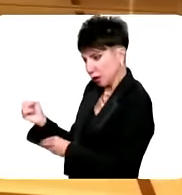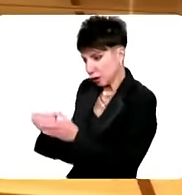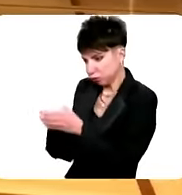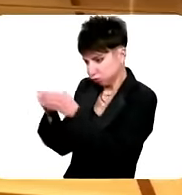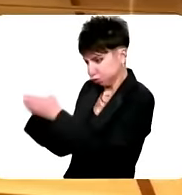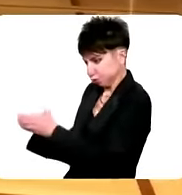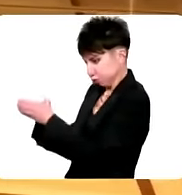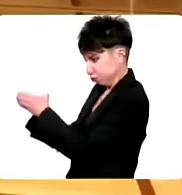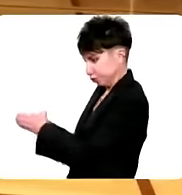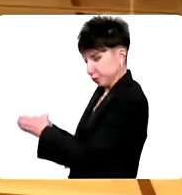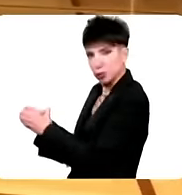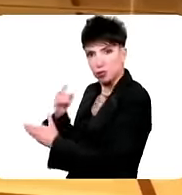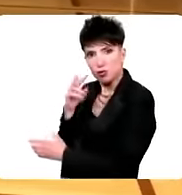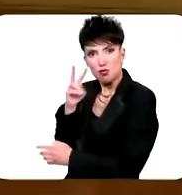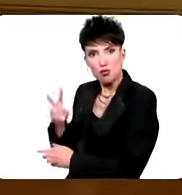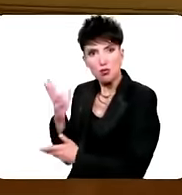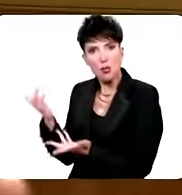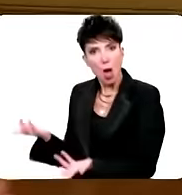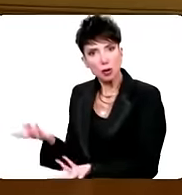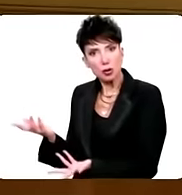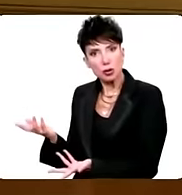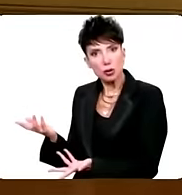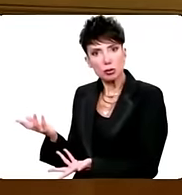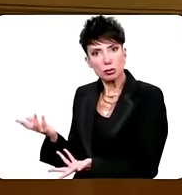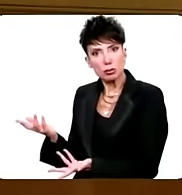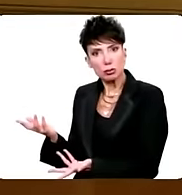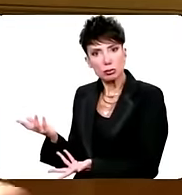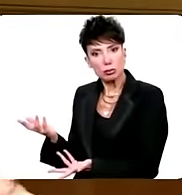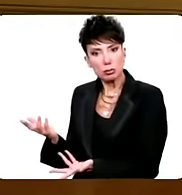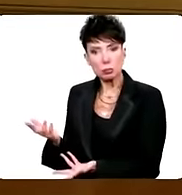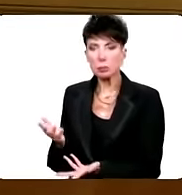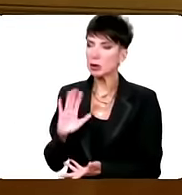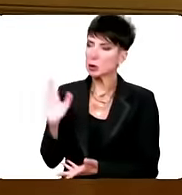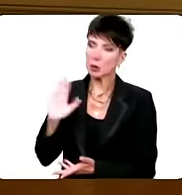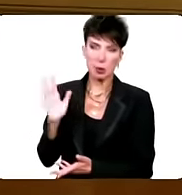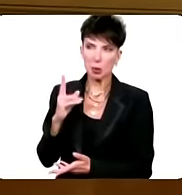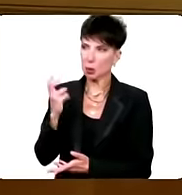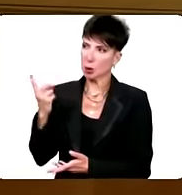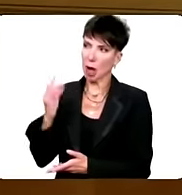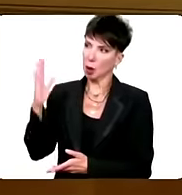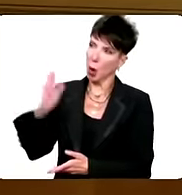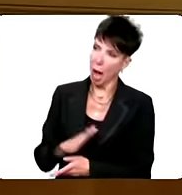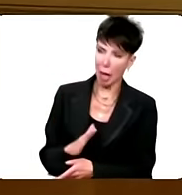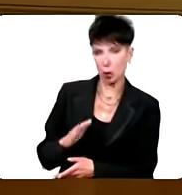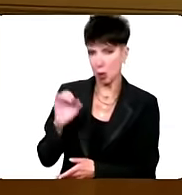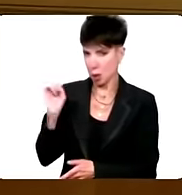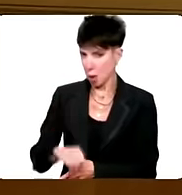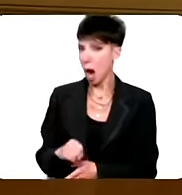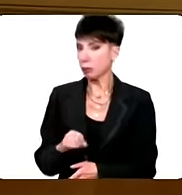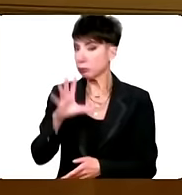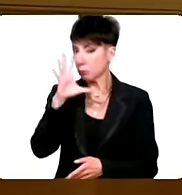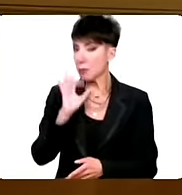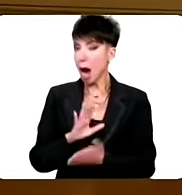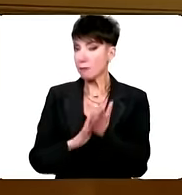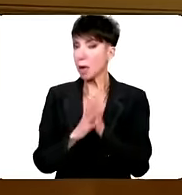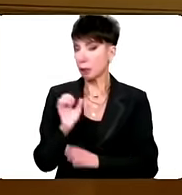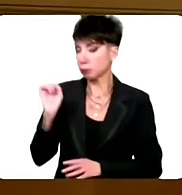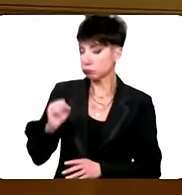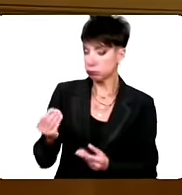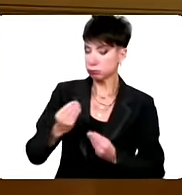το βλέπετε όλο αυτό και αν σας προβληματίζει? Λιγότερο του 20, και έχετε δίκιο να επισημαίνετε ότι σε απόλυτο αριθμό ψήφων